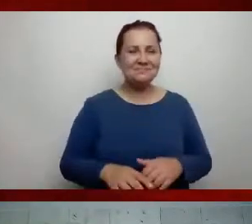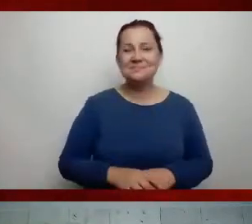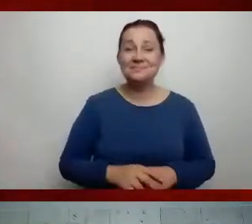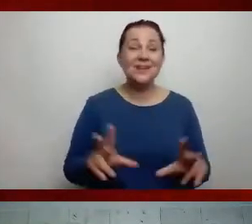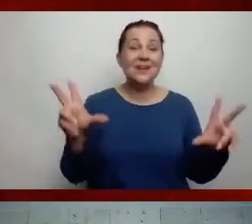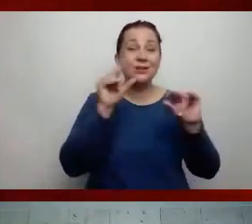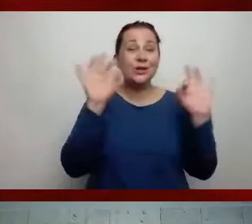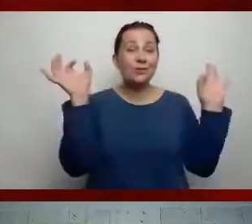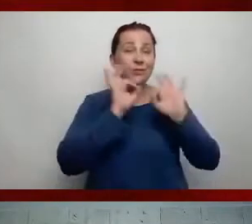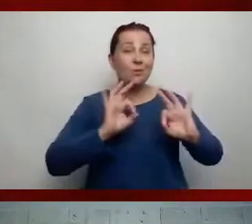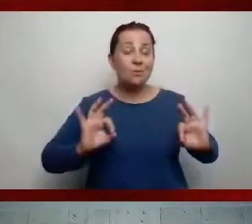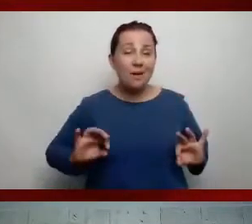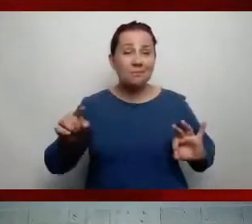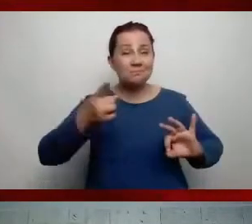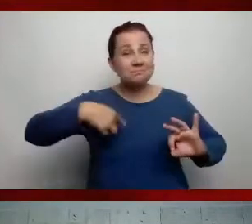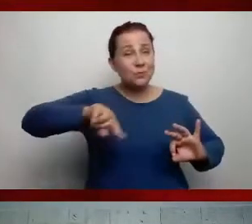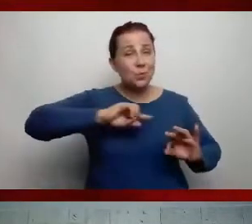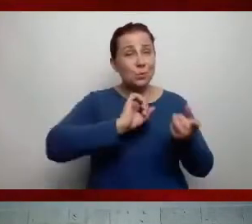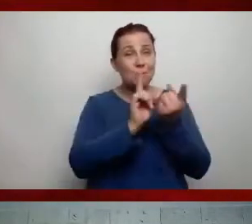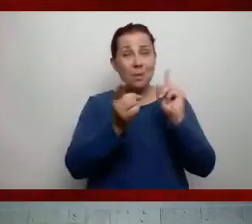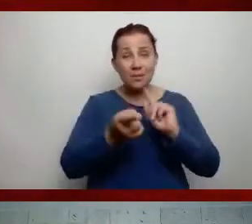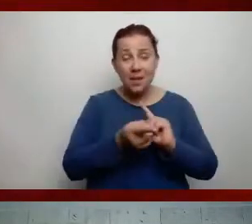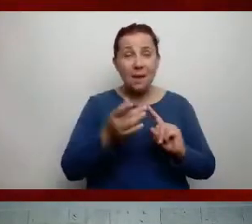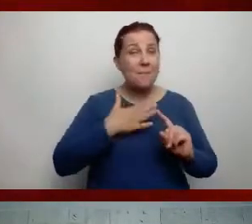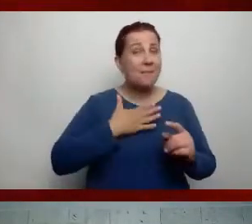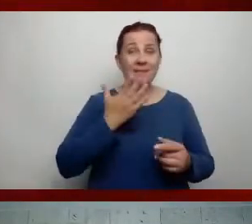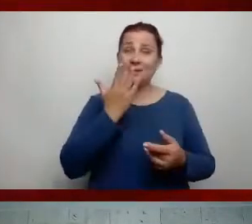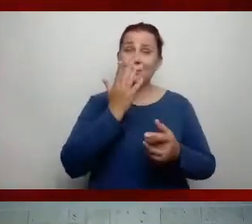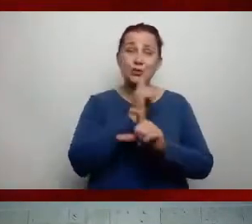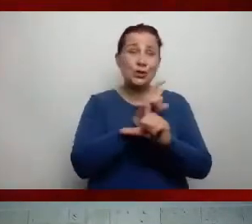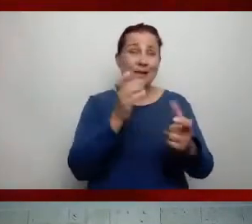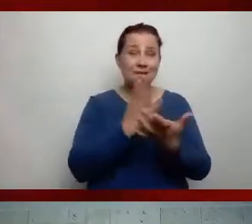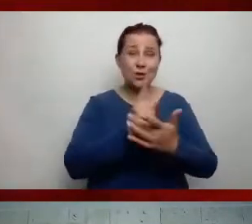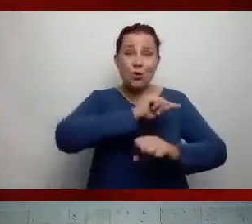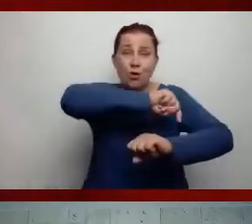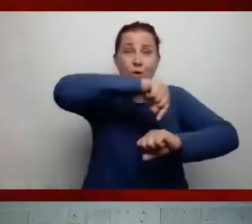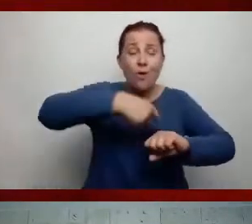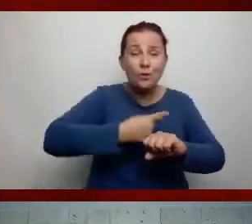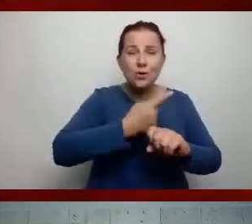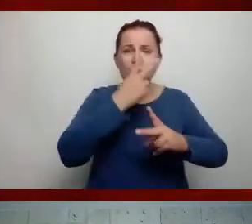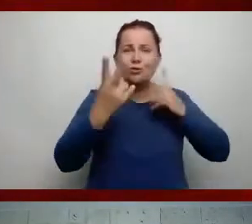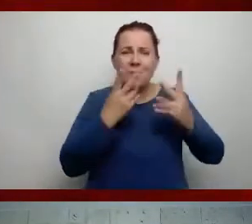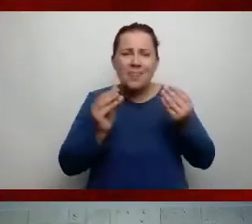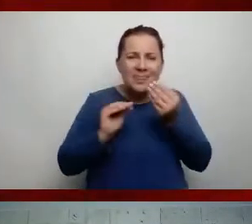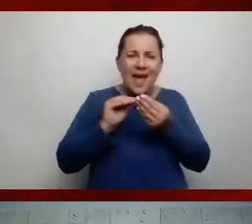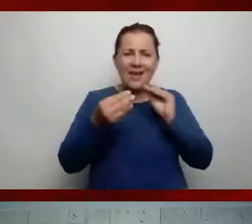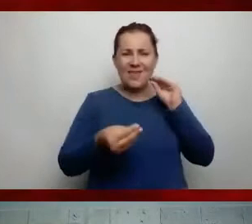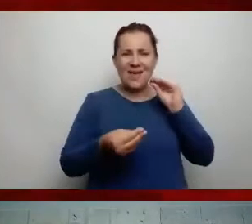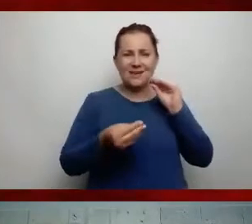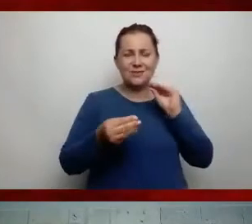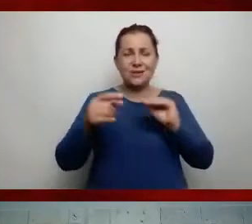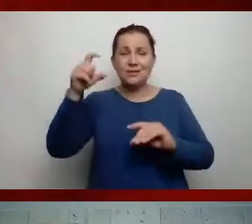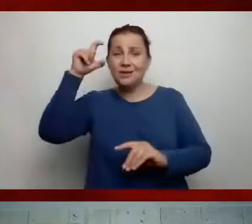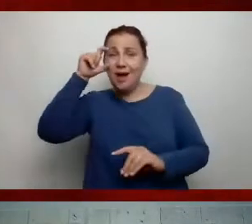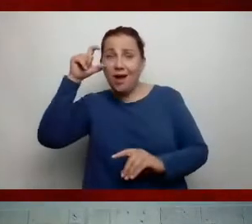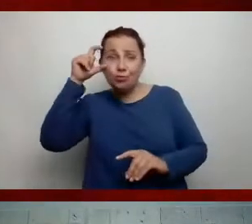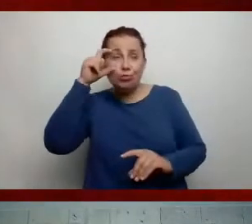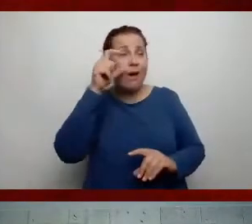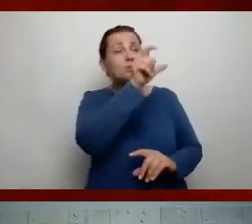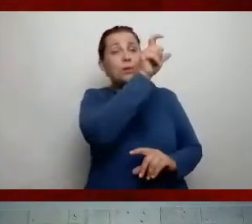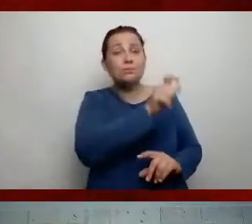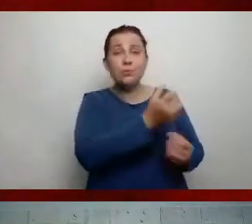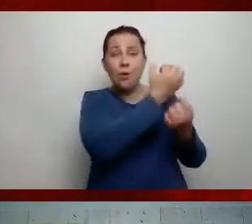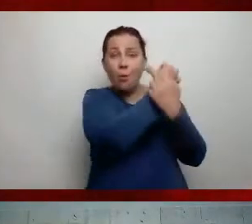szanowni państwo, staramy się w naszej audycji, która trwa tylko godzinę, poszukać jak najwięcej nawiązań między utworami Jacka